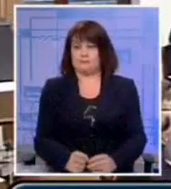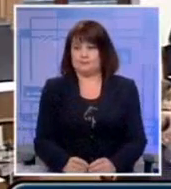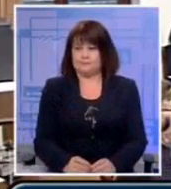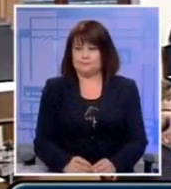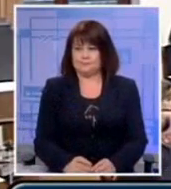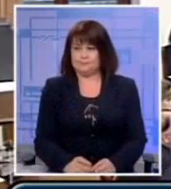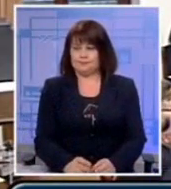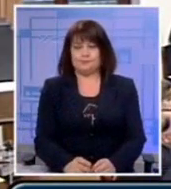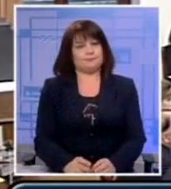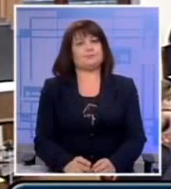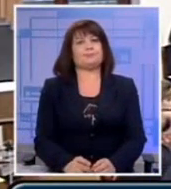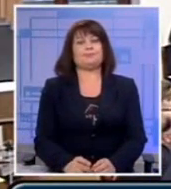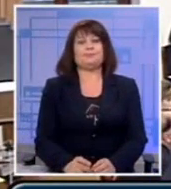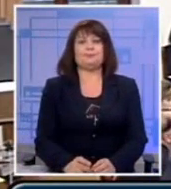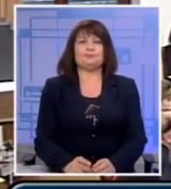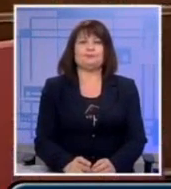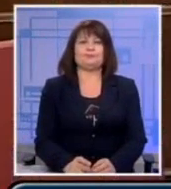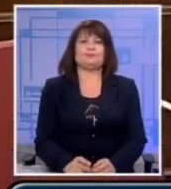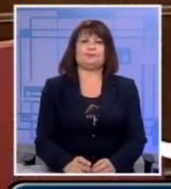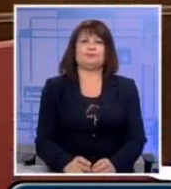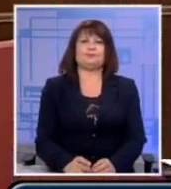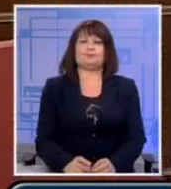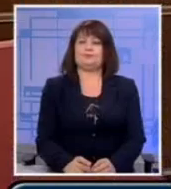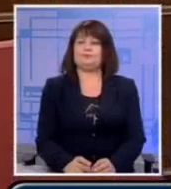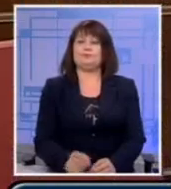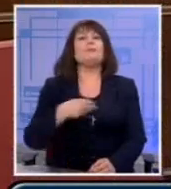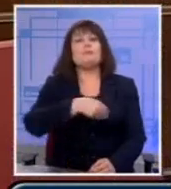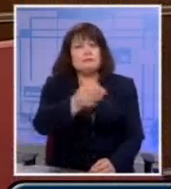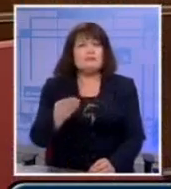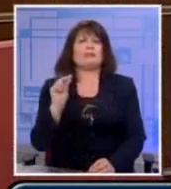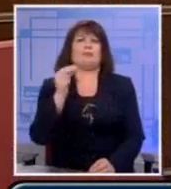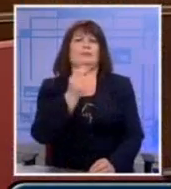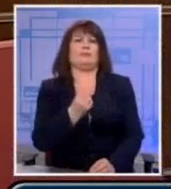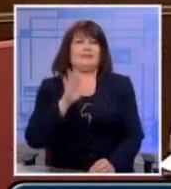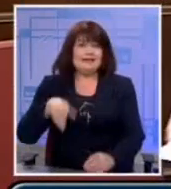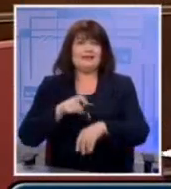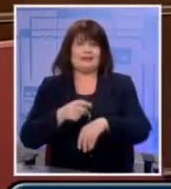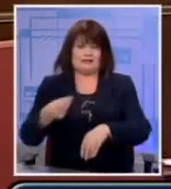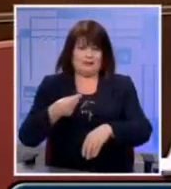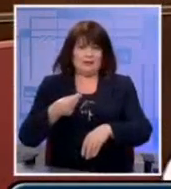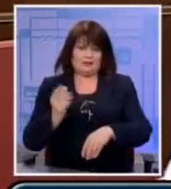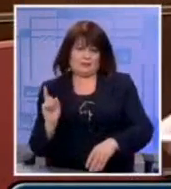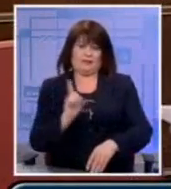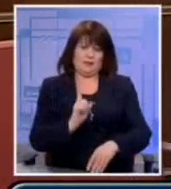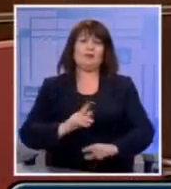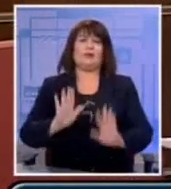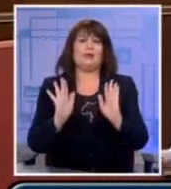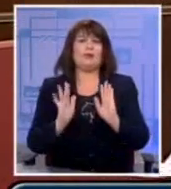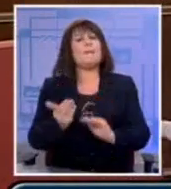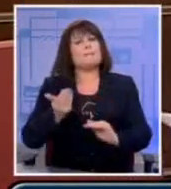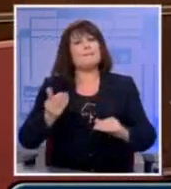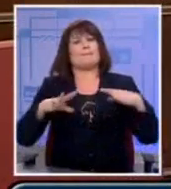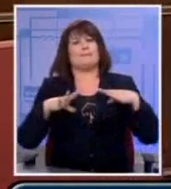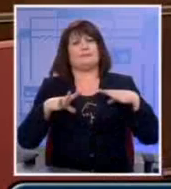όταν υπάρχουν τέτοιου είδους επιστολές, να διανέμονται στους βουλευτές, όχι τελευταία στιγμή την ώρα που ερχόμαστε στην Επιτροπή, αλλά από